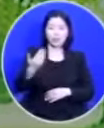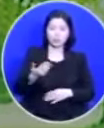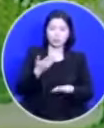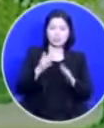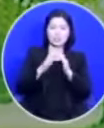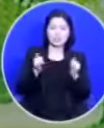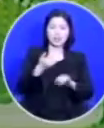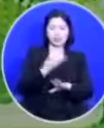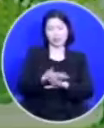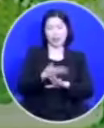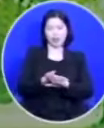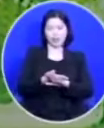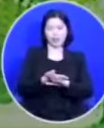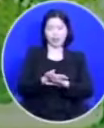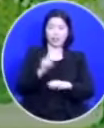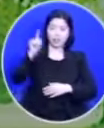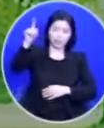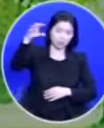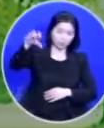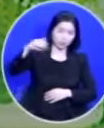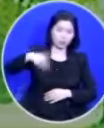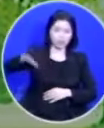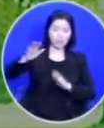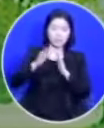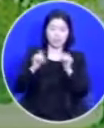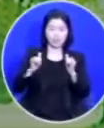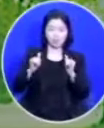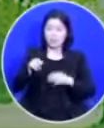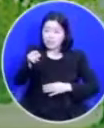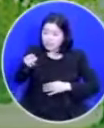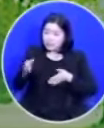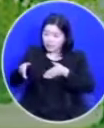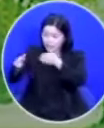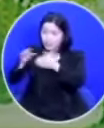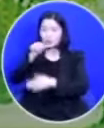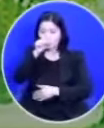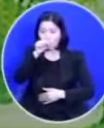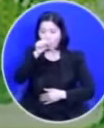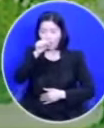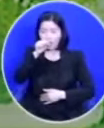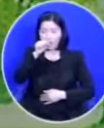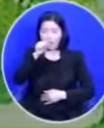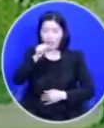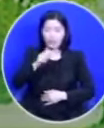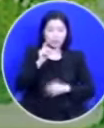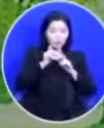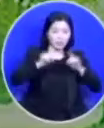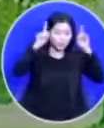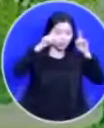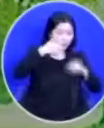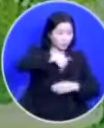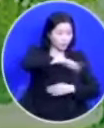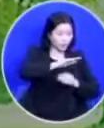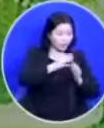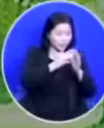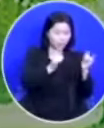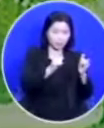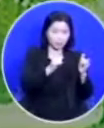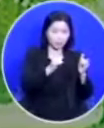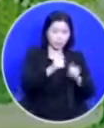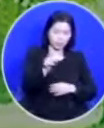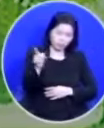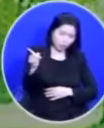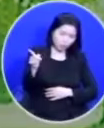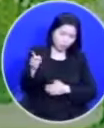다릅니다 성구 까는 사람은 천국가는 그 길이 좋은거고 지옥가는 사람에게는 전국가능 길이